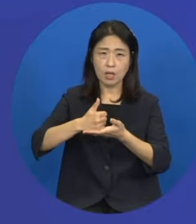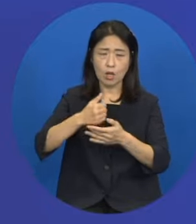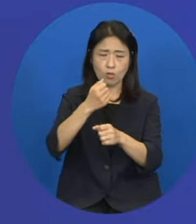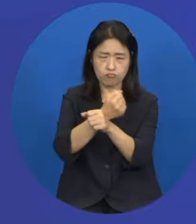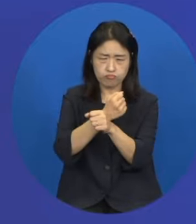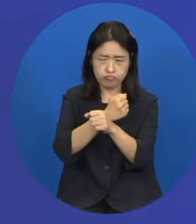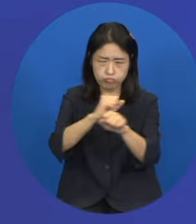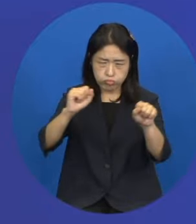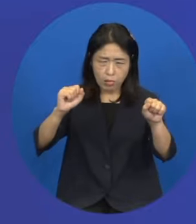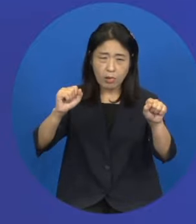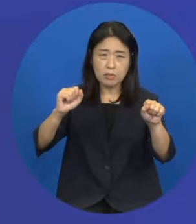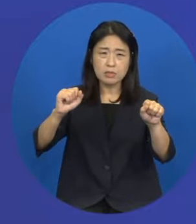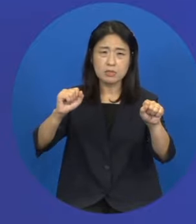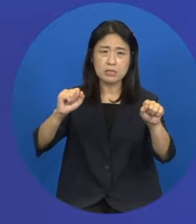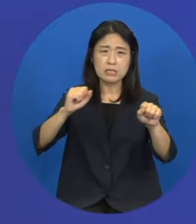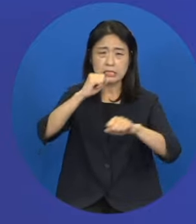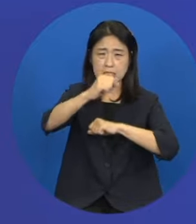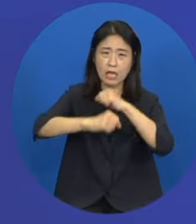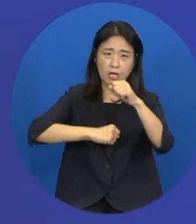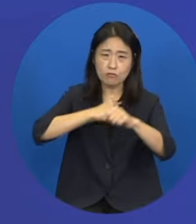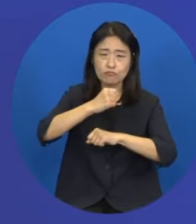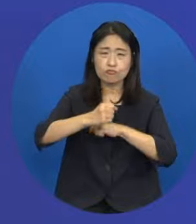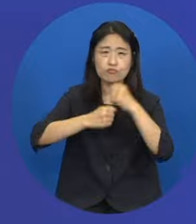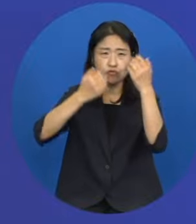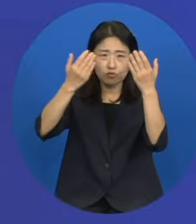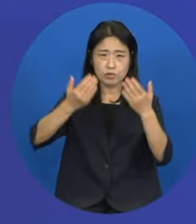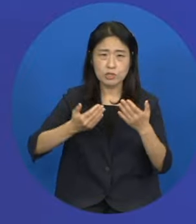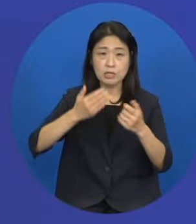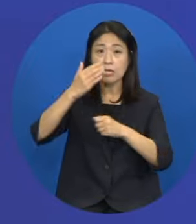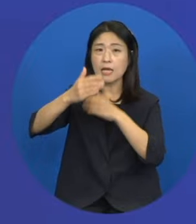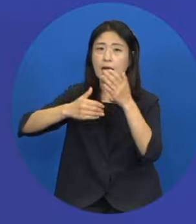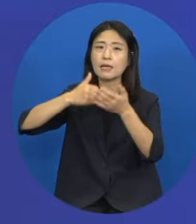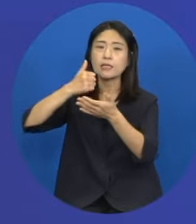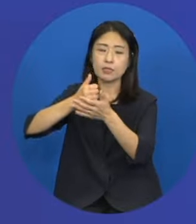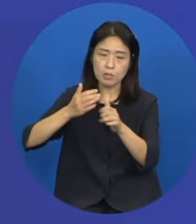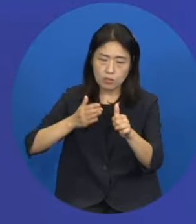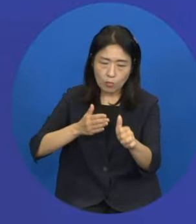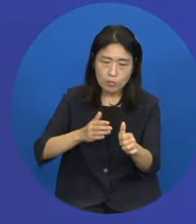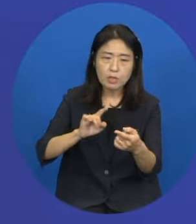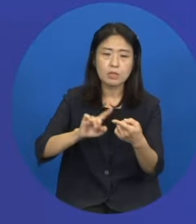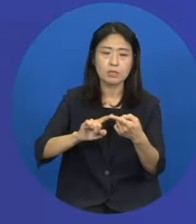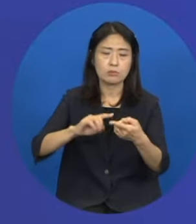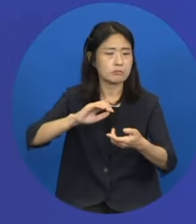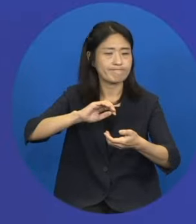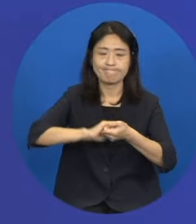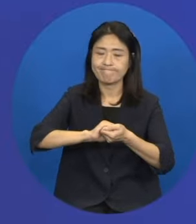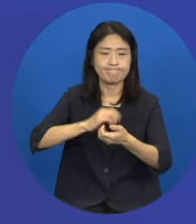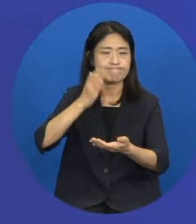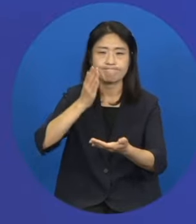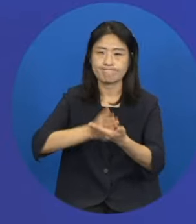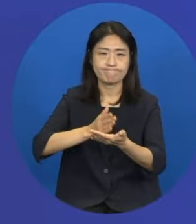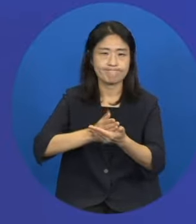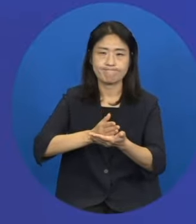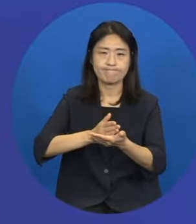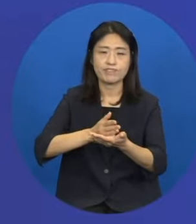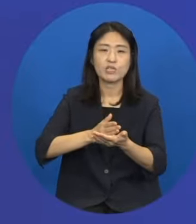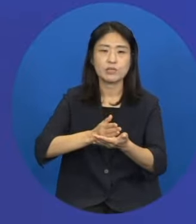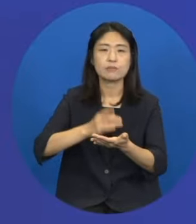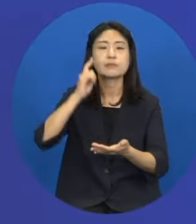하는 이 놀라운 하나님의 개입의 역사를 절대 제한하지 말라, 그것을 다시 한번 묵상을 하게